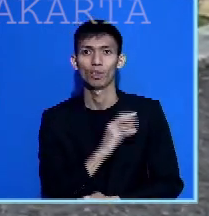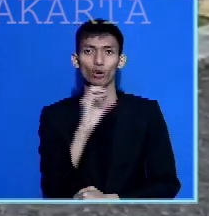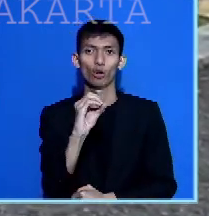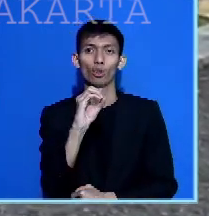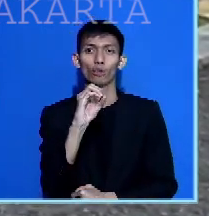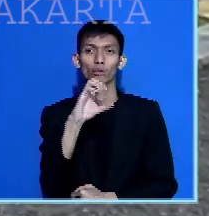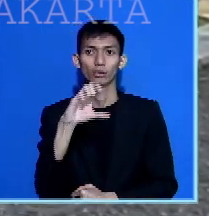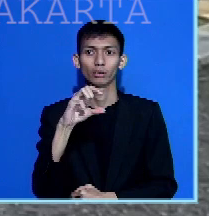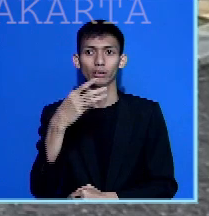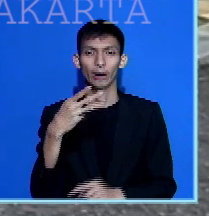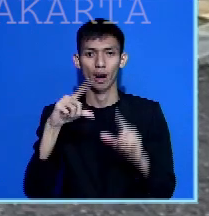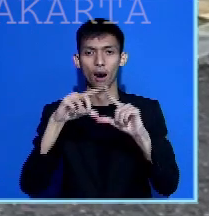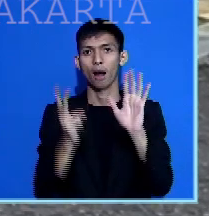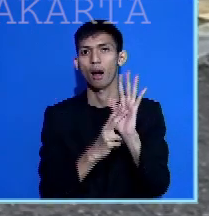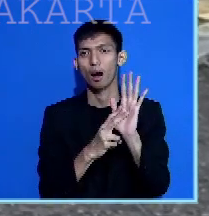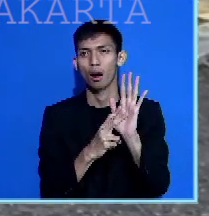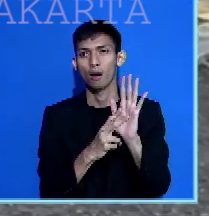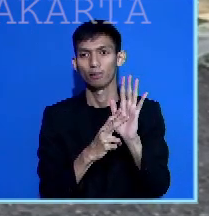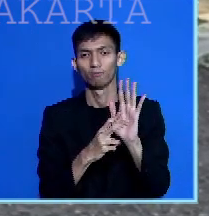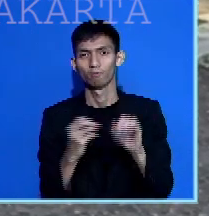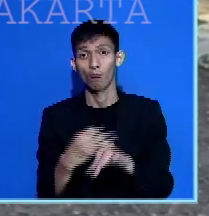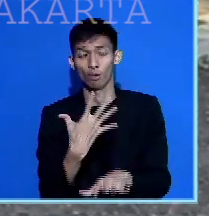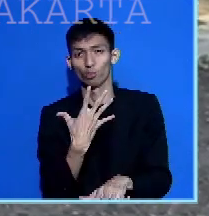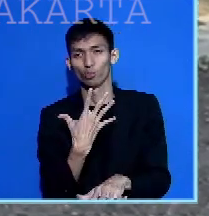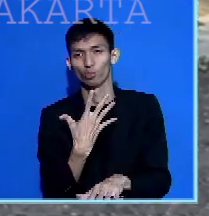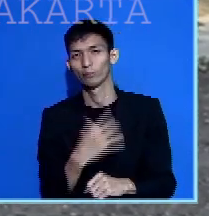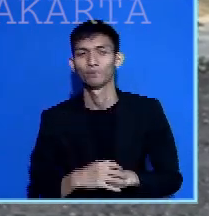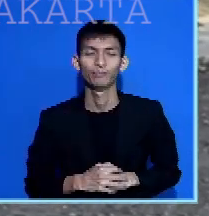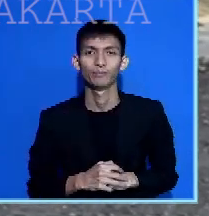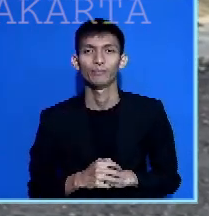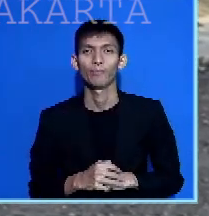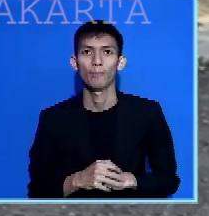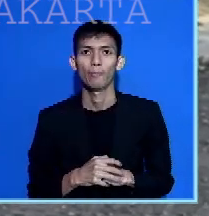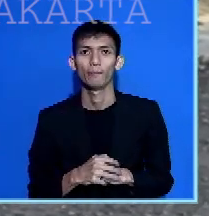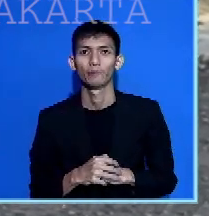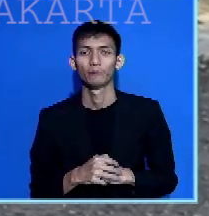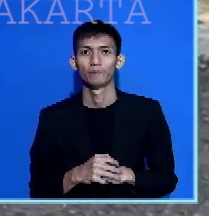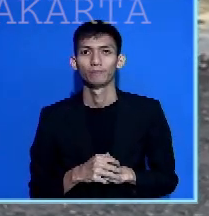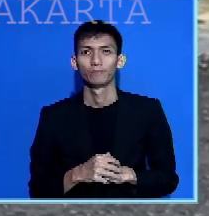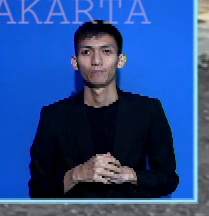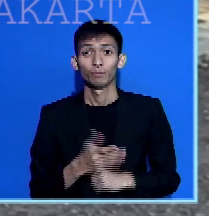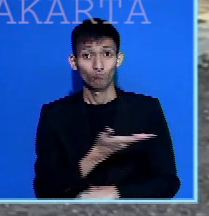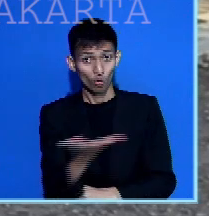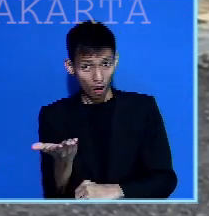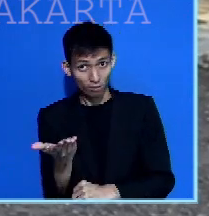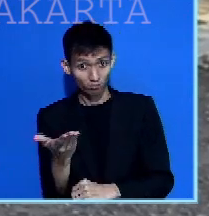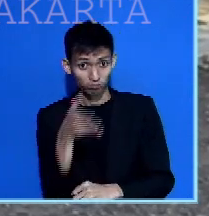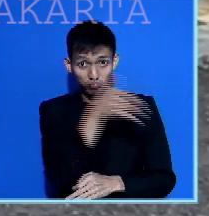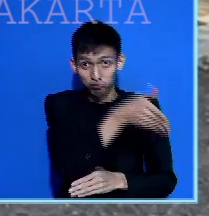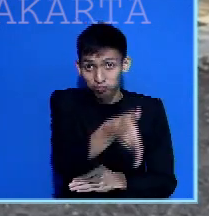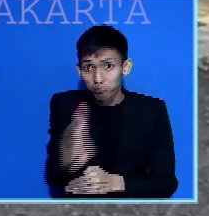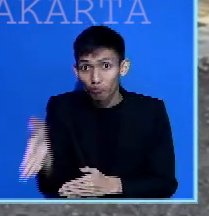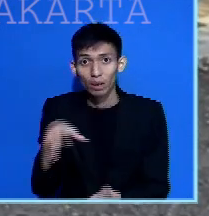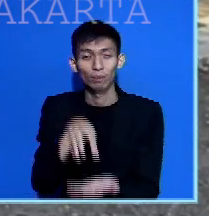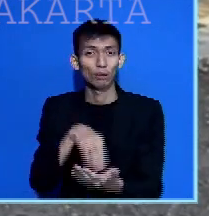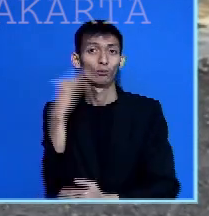terhadap kunjungan. Jadi mereka karena masuk kawasan, dari masuk retribusi, mereka bisa ke wisata buatan, bisa ke